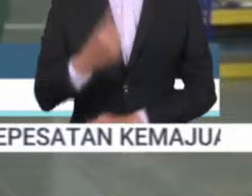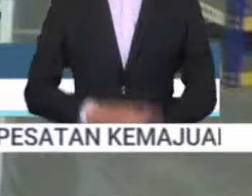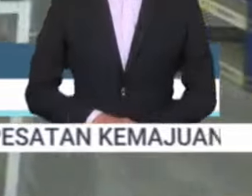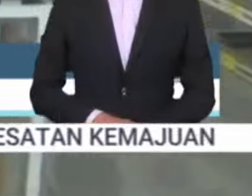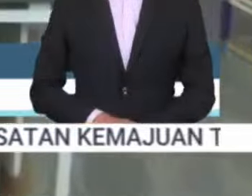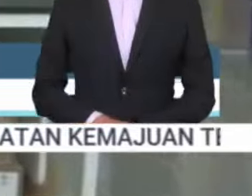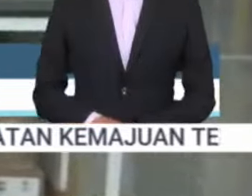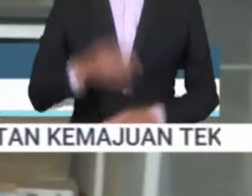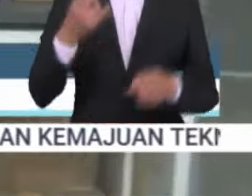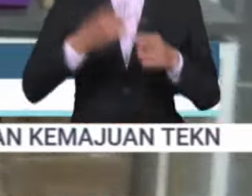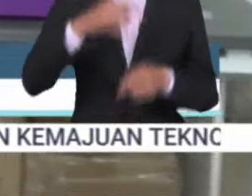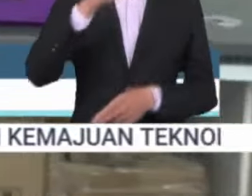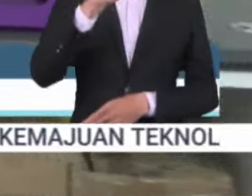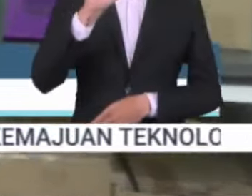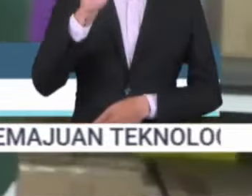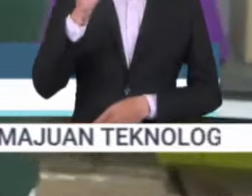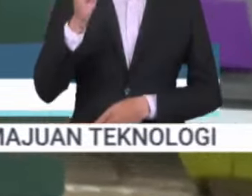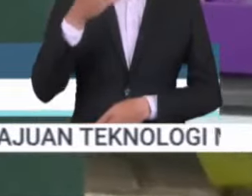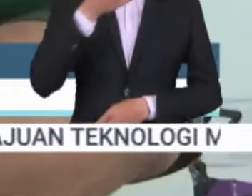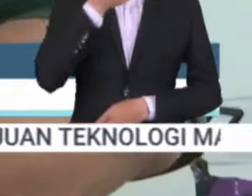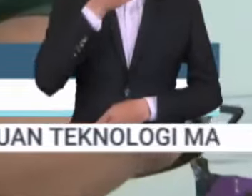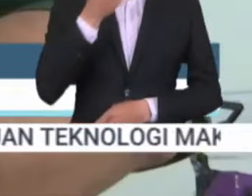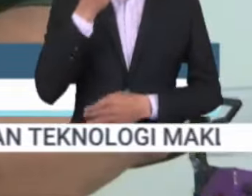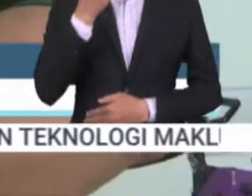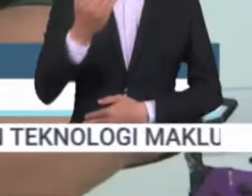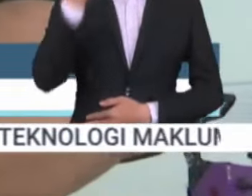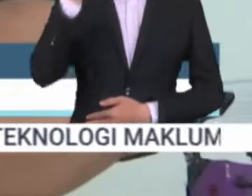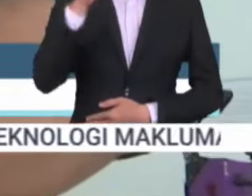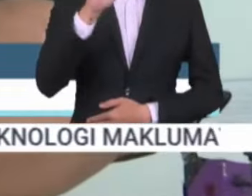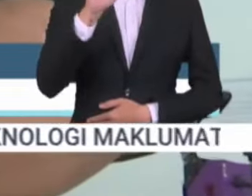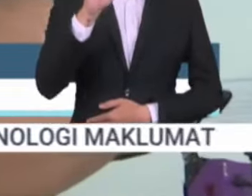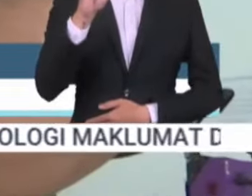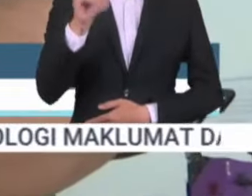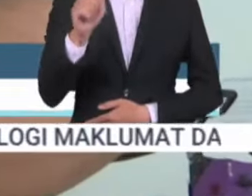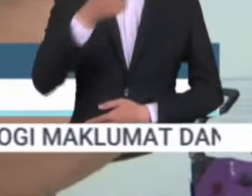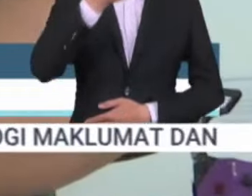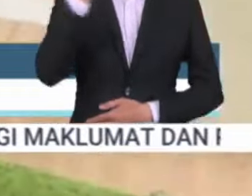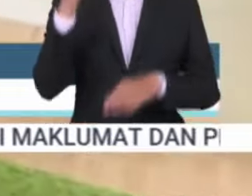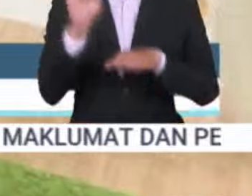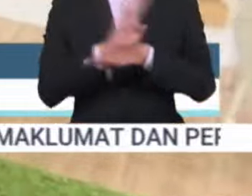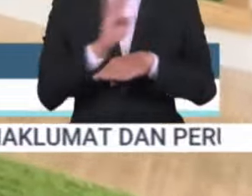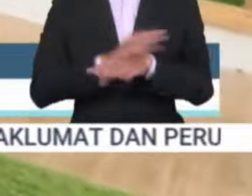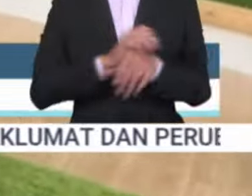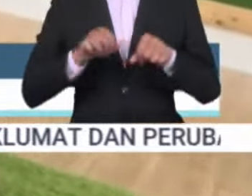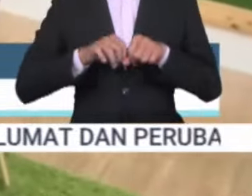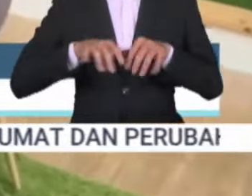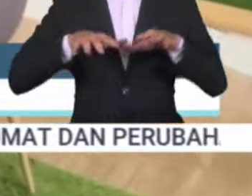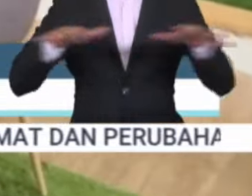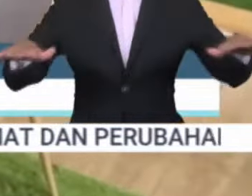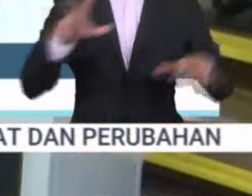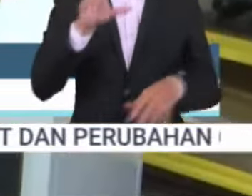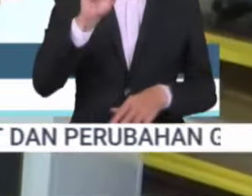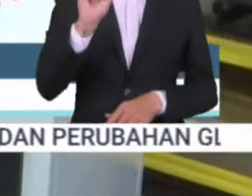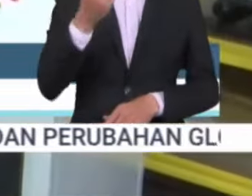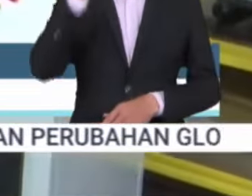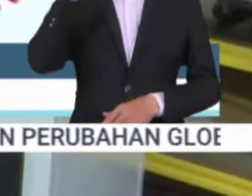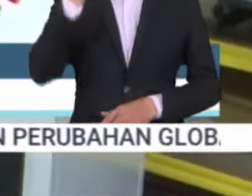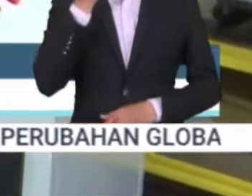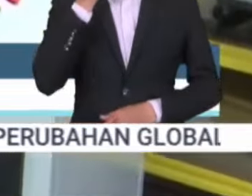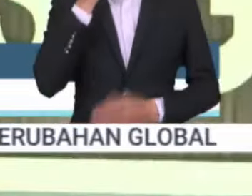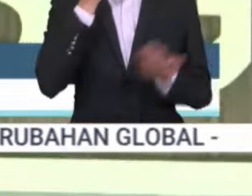Mat Isa berterima kasih kepada Rizda kerana membantu beliau mengembangkan perniagaannya. Bukan sahaja perniagaan kosmetik dan